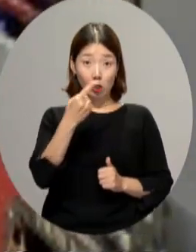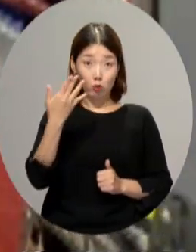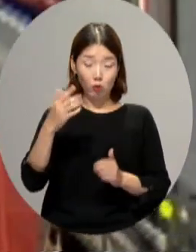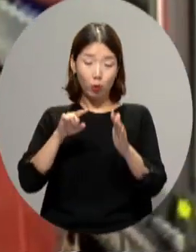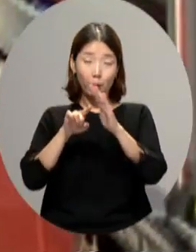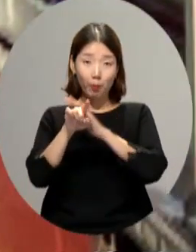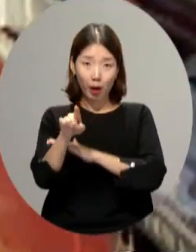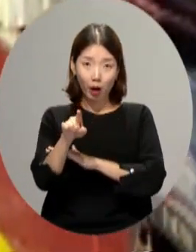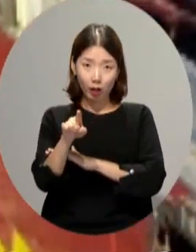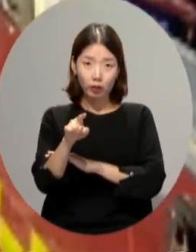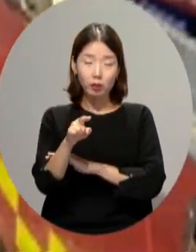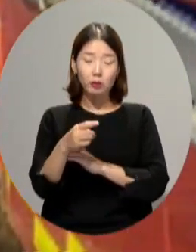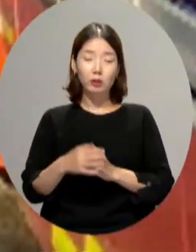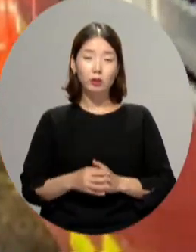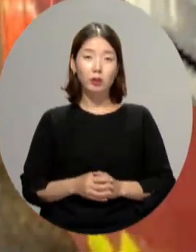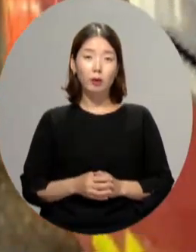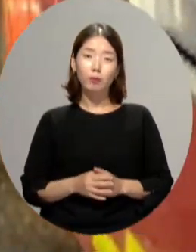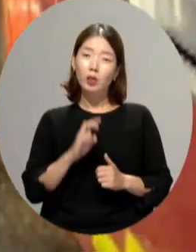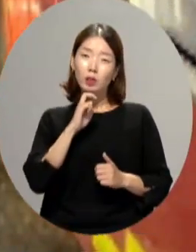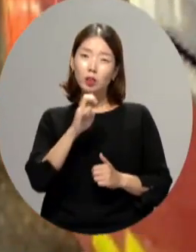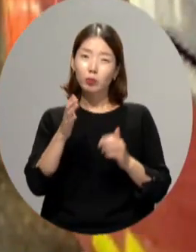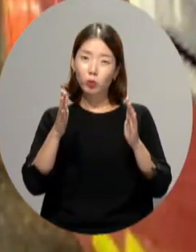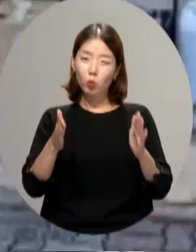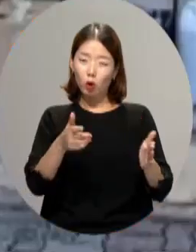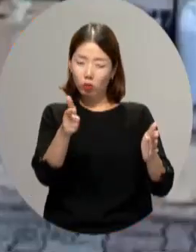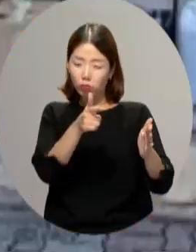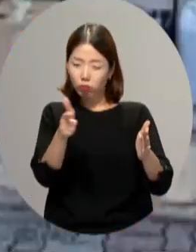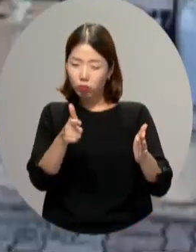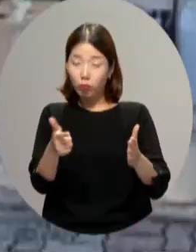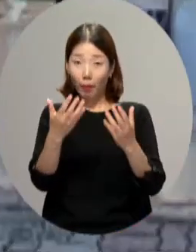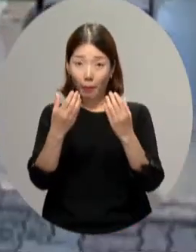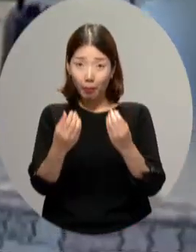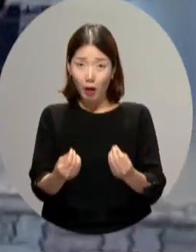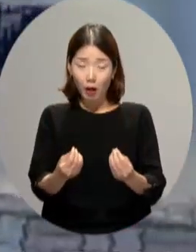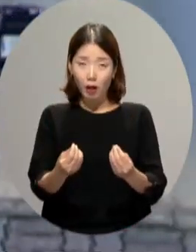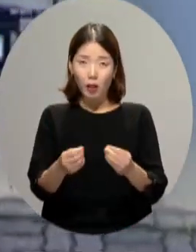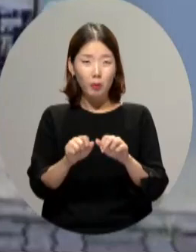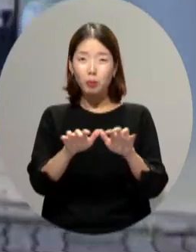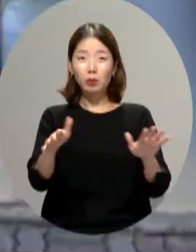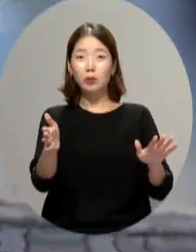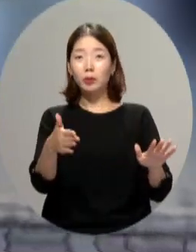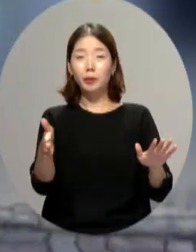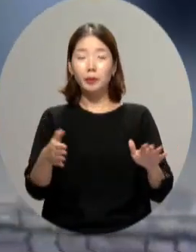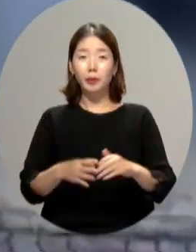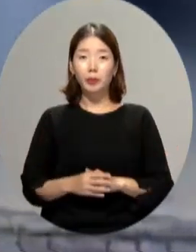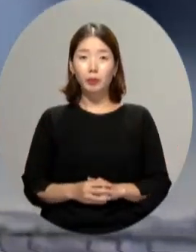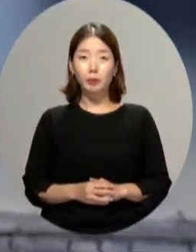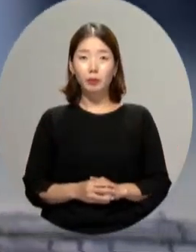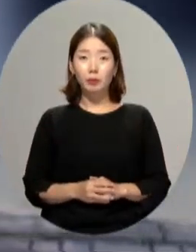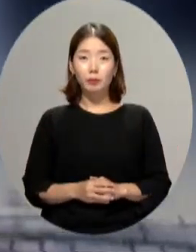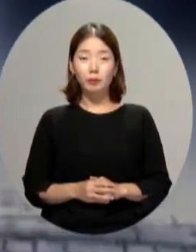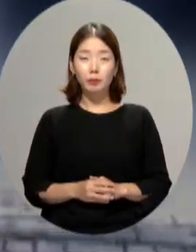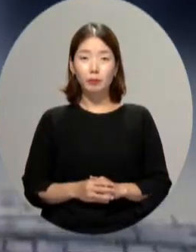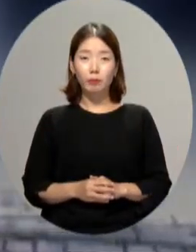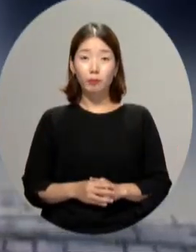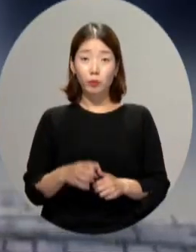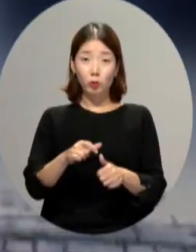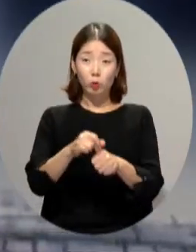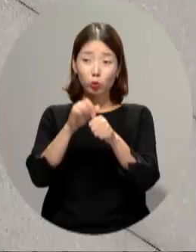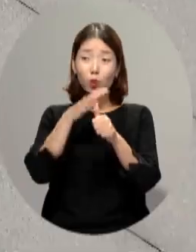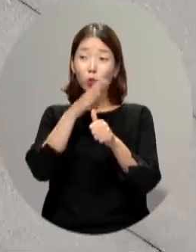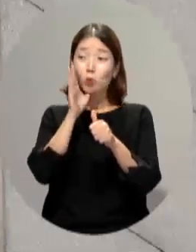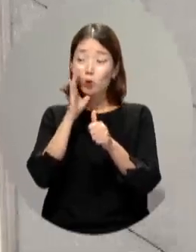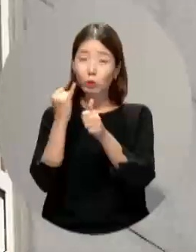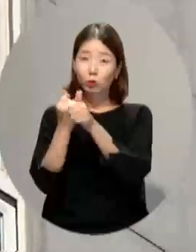현장에 도착한 소방대원들이 20분 만에 진압을 완료해 불은 더 번지지 않았습니다. 구조된